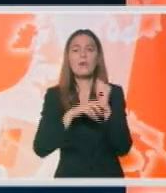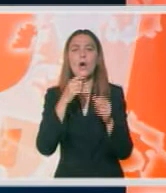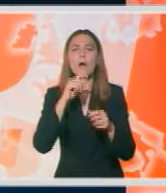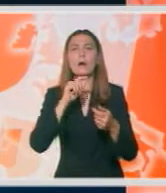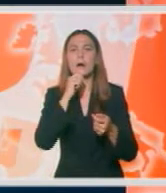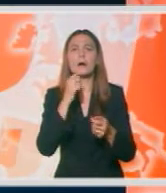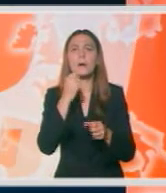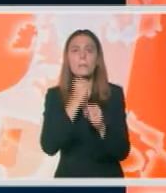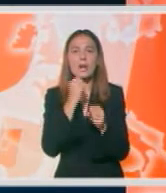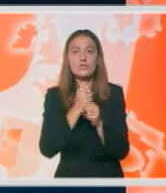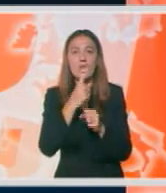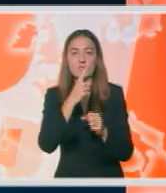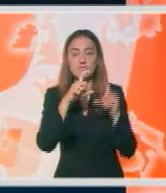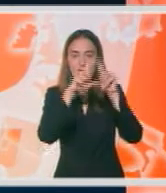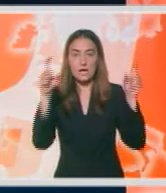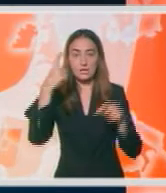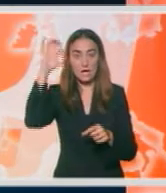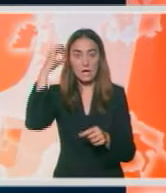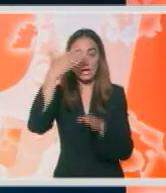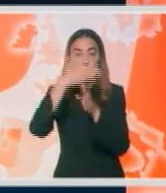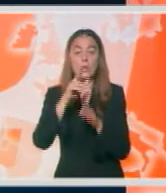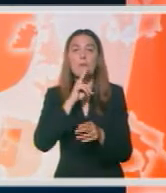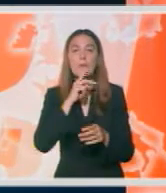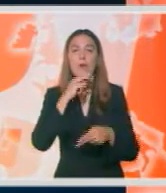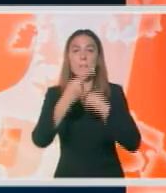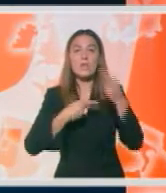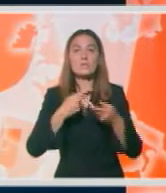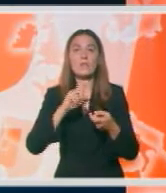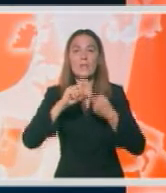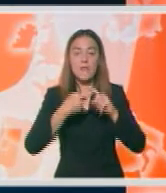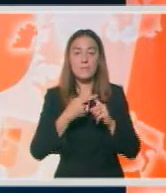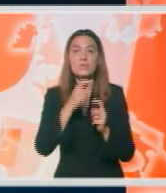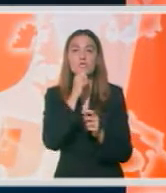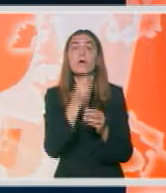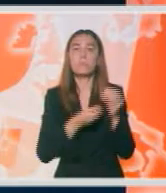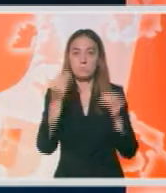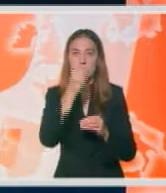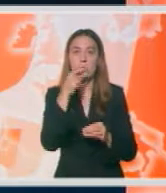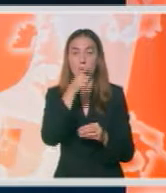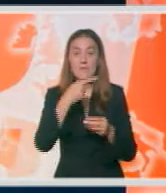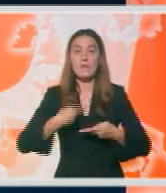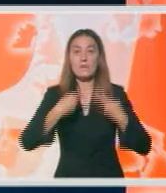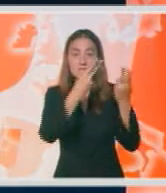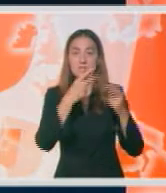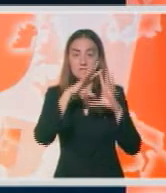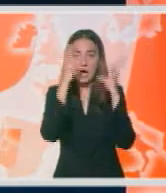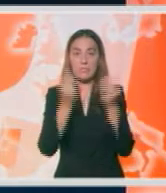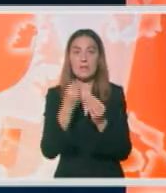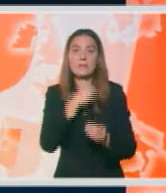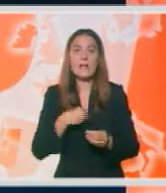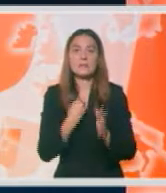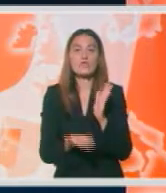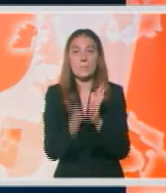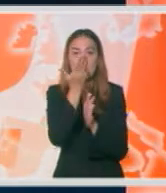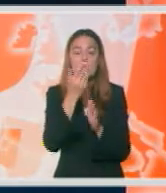sektor. Jedino kompanije koje proizvode nameštaj ostvaruju suficit. A očekuje se da će i obim izvoza do kraja godine drastično